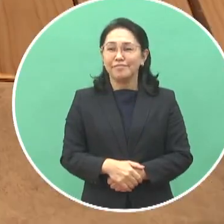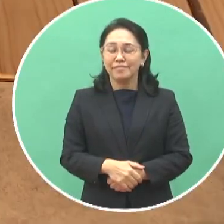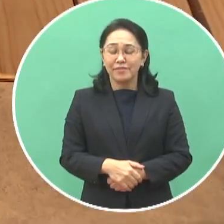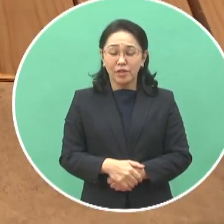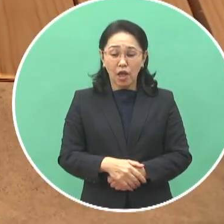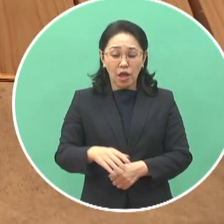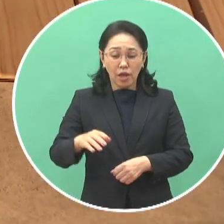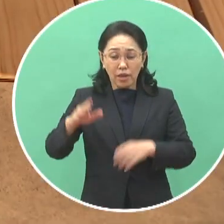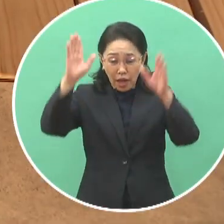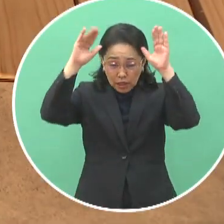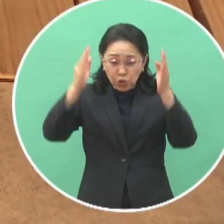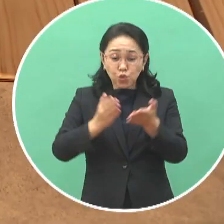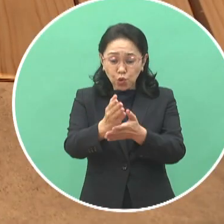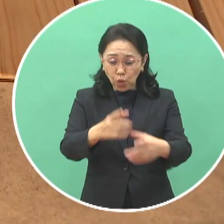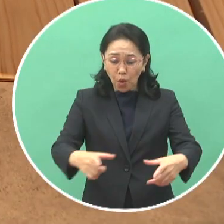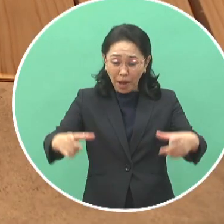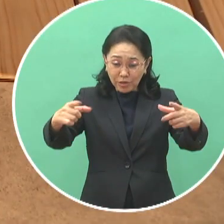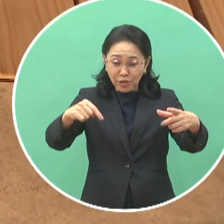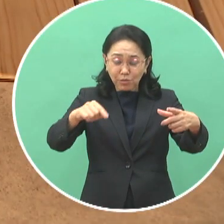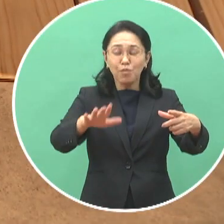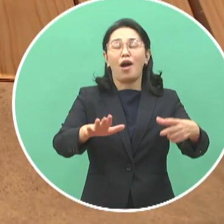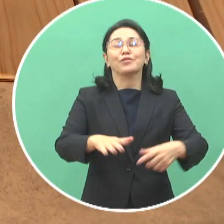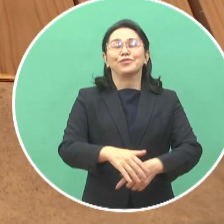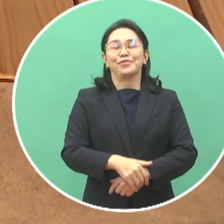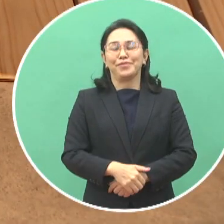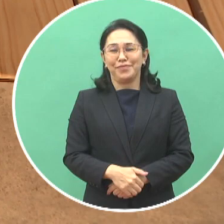もちろん犬用のバスタブもあります。